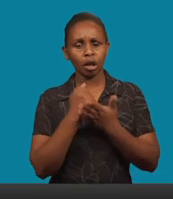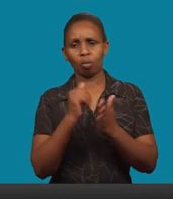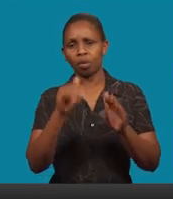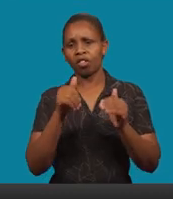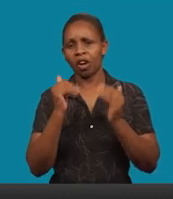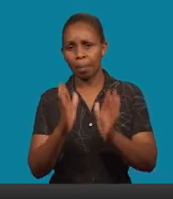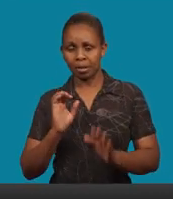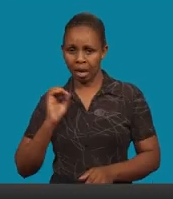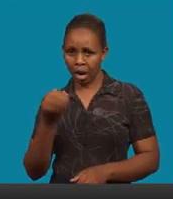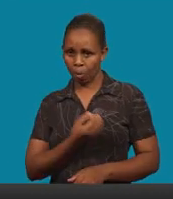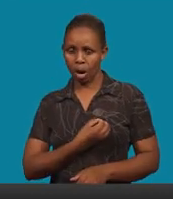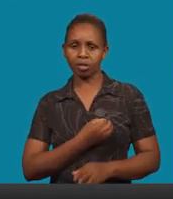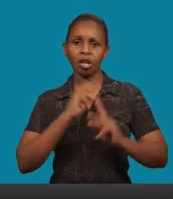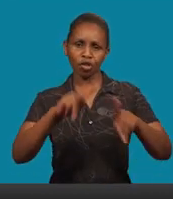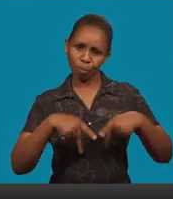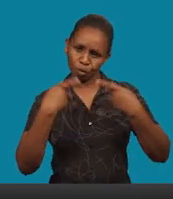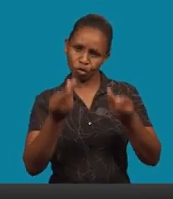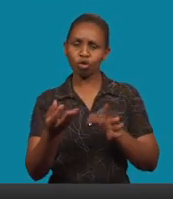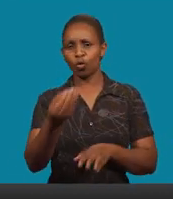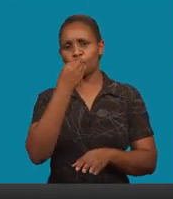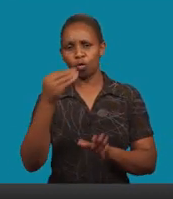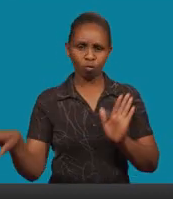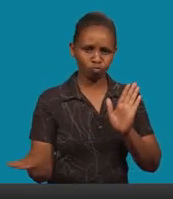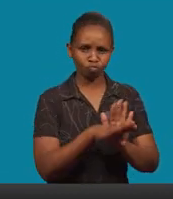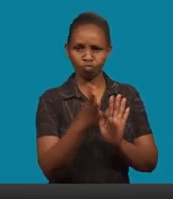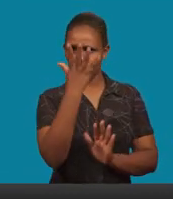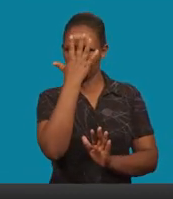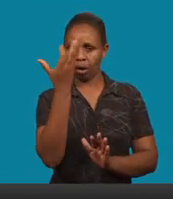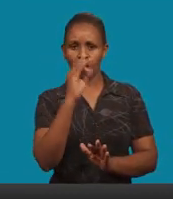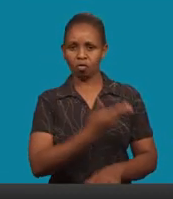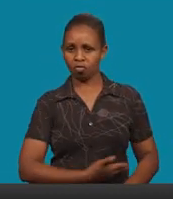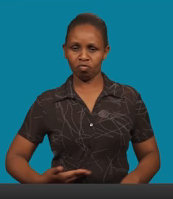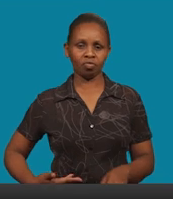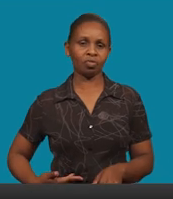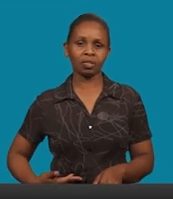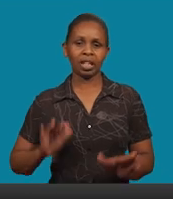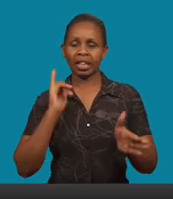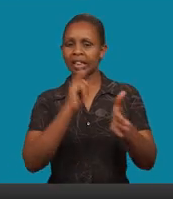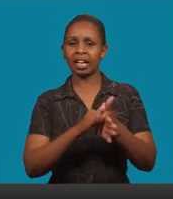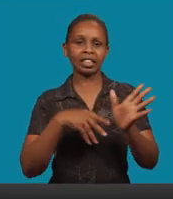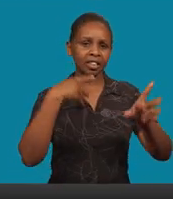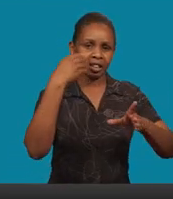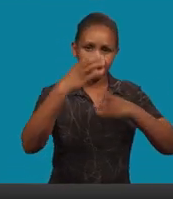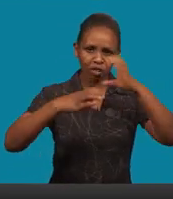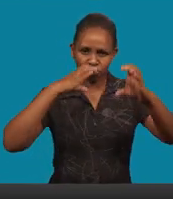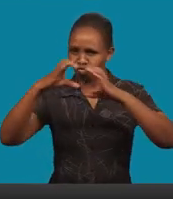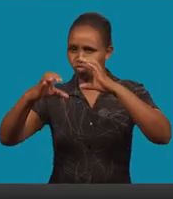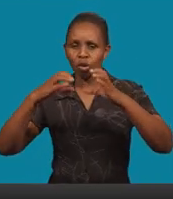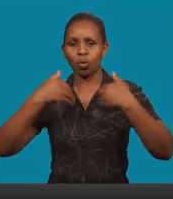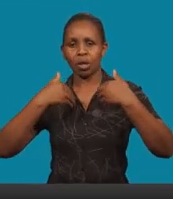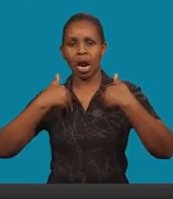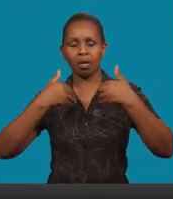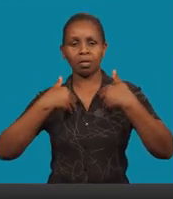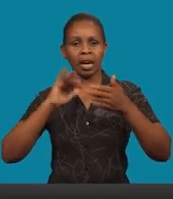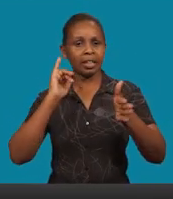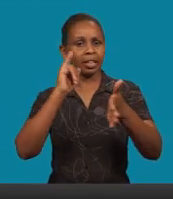vipi tutasaidia wakulima wetu watuzalishie chakula, tuondoe aibu ya njaa. That is the